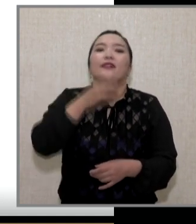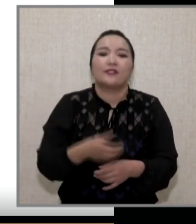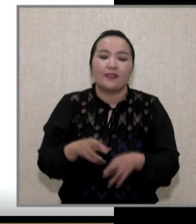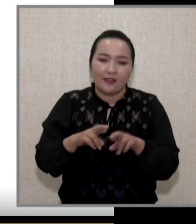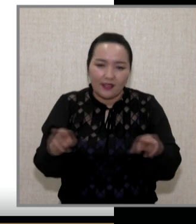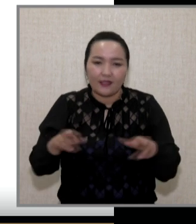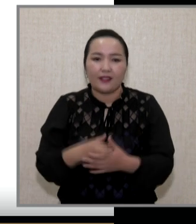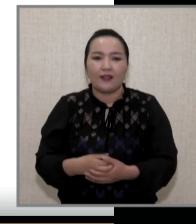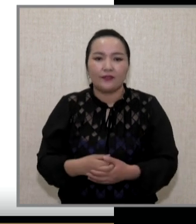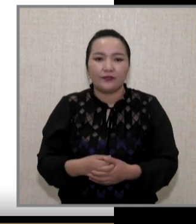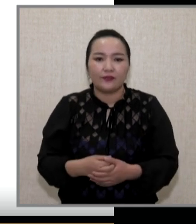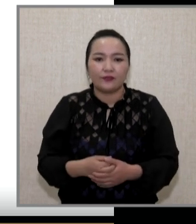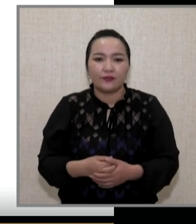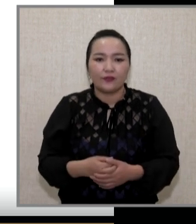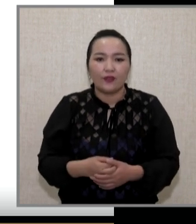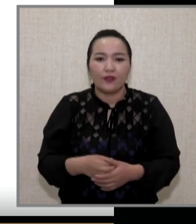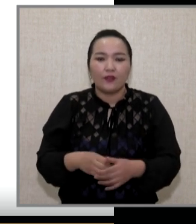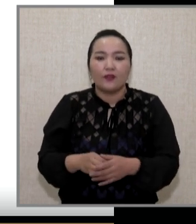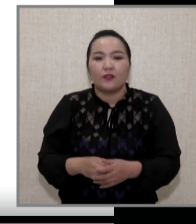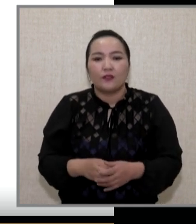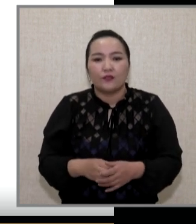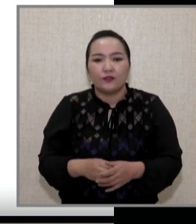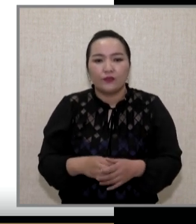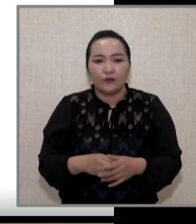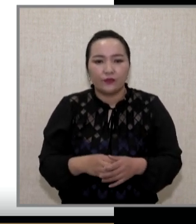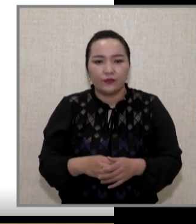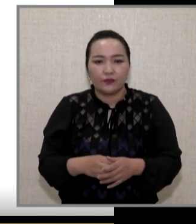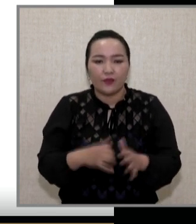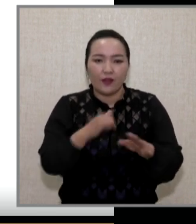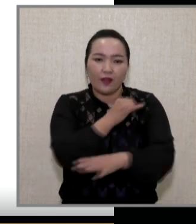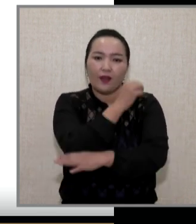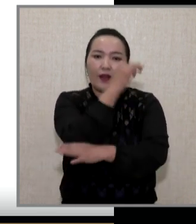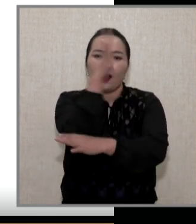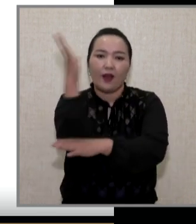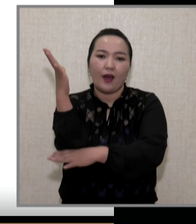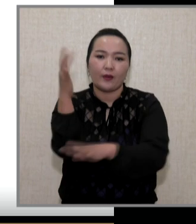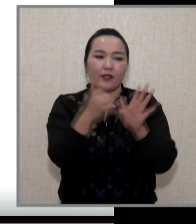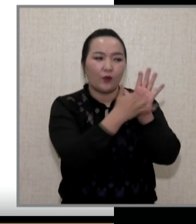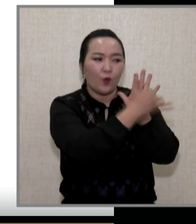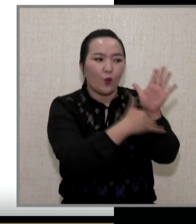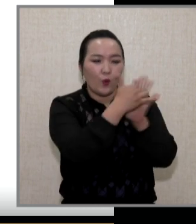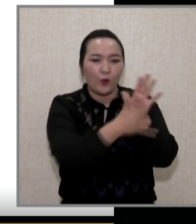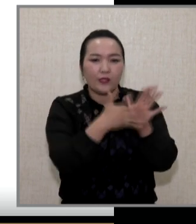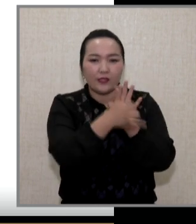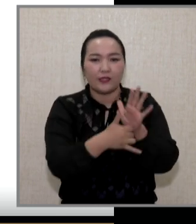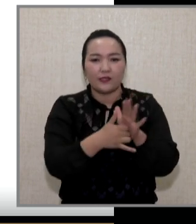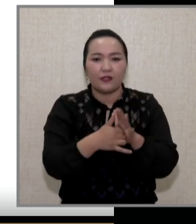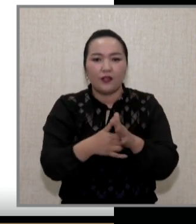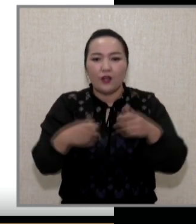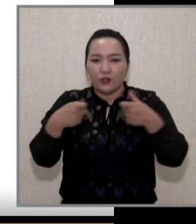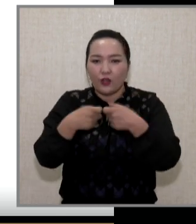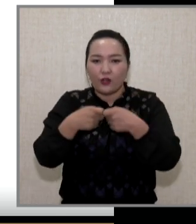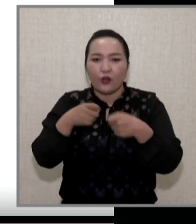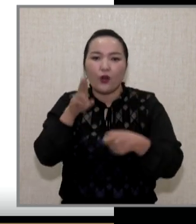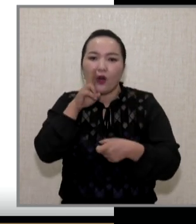багш нь та нартаа ямар хүнсийг үлрэл тохируулан хэрэглүүлвэл зохимжтой байдаг тухай танилцуулъя. За манай Монгол орон эрсдэс уур амьсгалтай